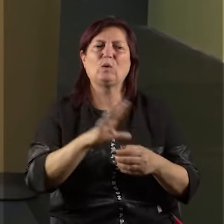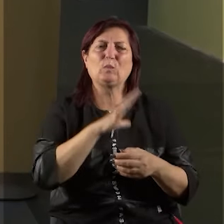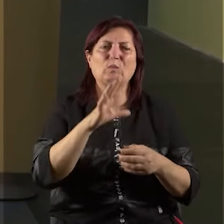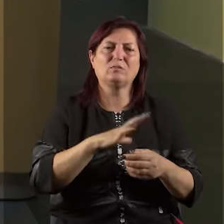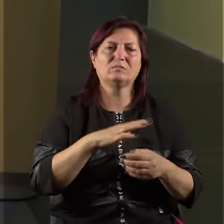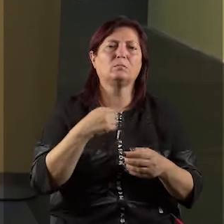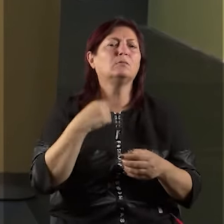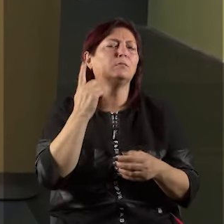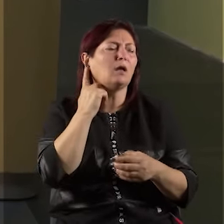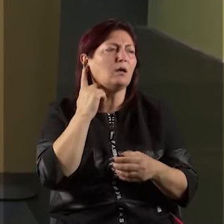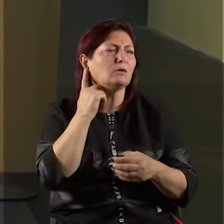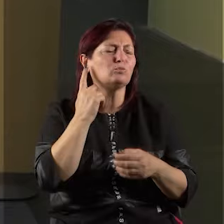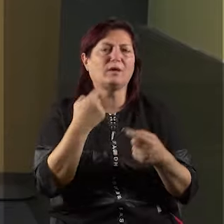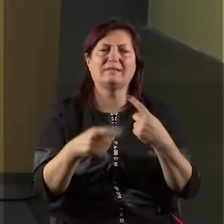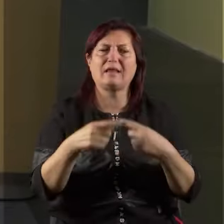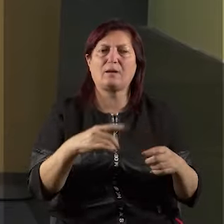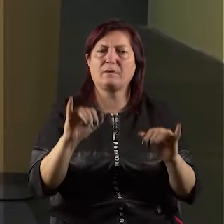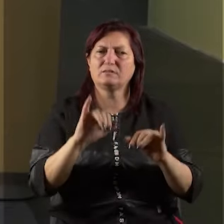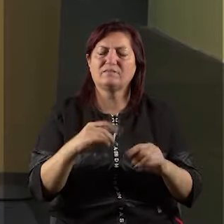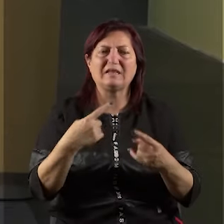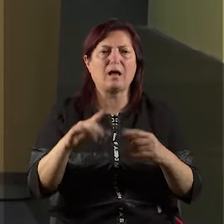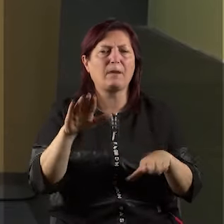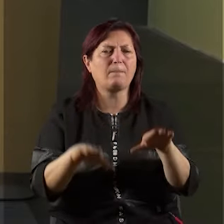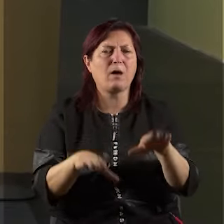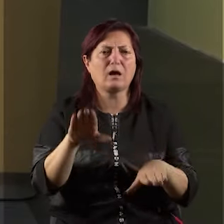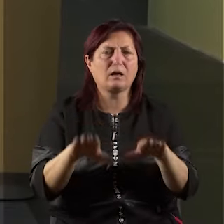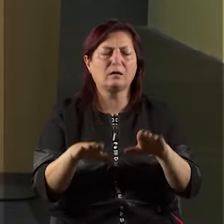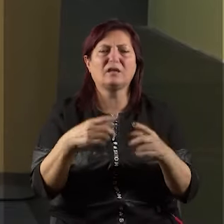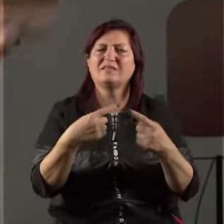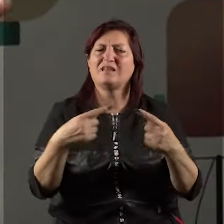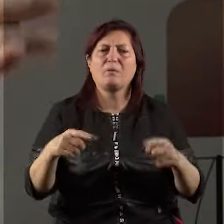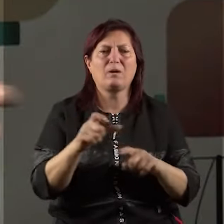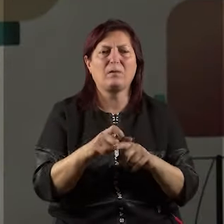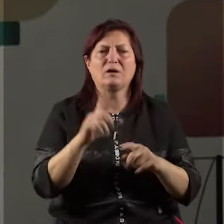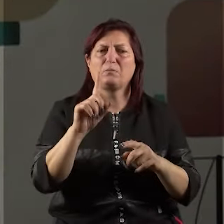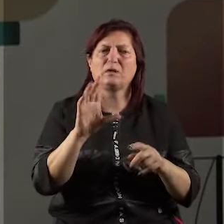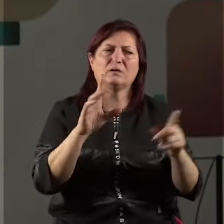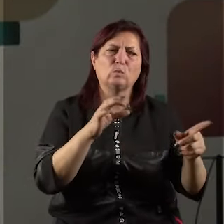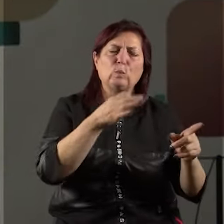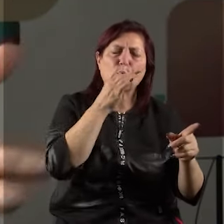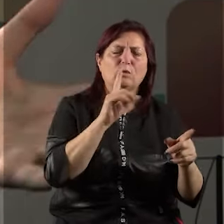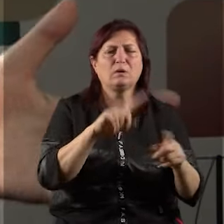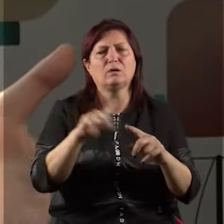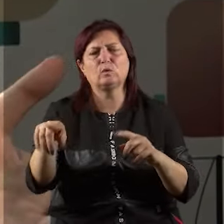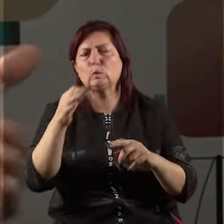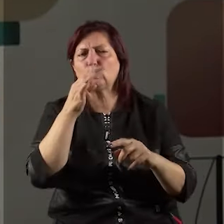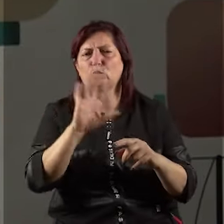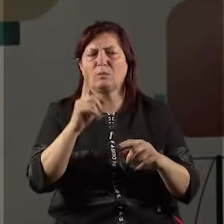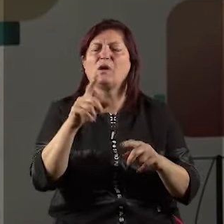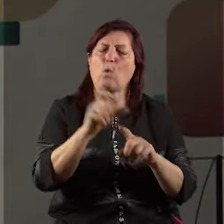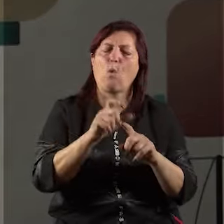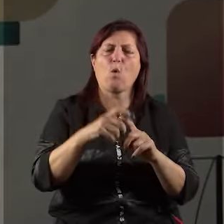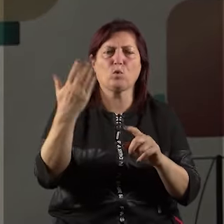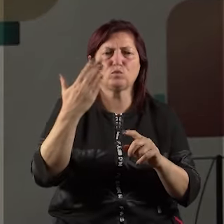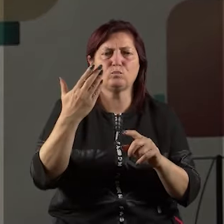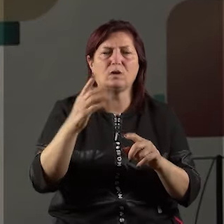մենք լսում ենք տարբեր ձևի, տարբեր մակարդակի, տարբեր եւ այլն, մի բան դուր կգա, մի բան դուր չգա, բայց խոսում են, ասում